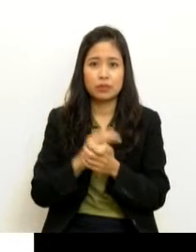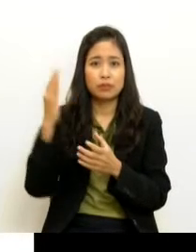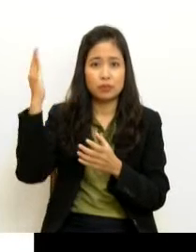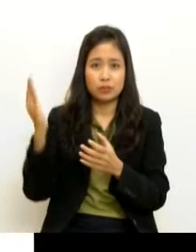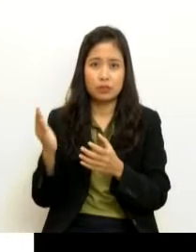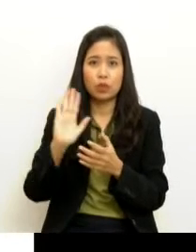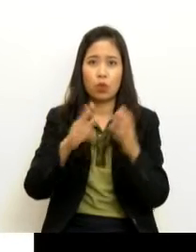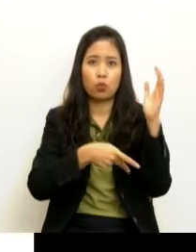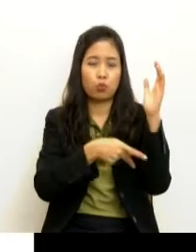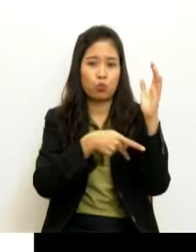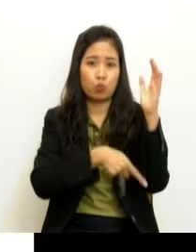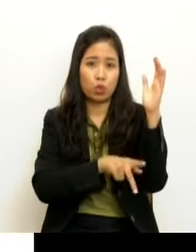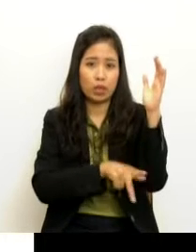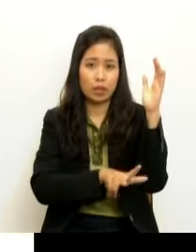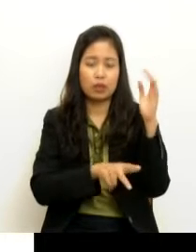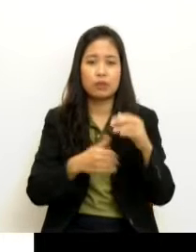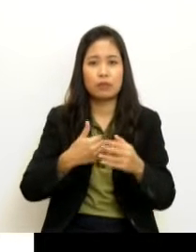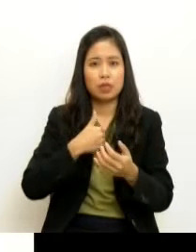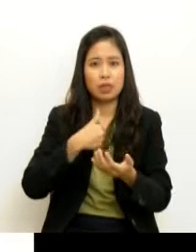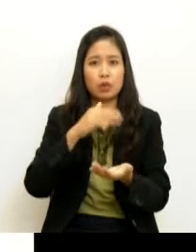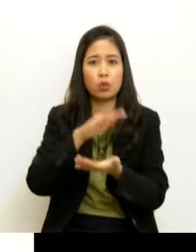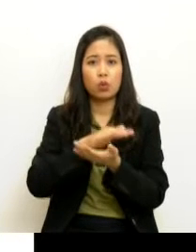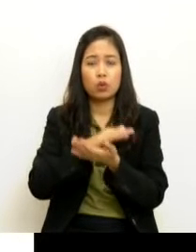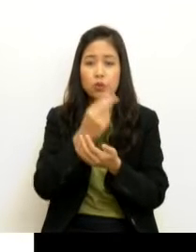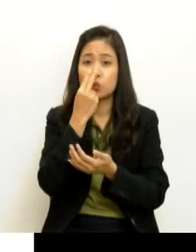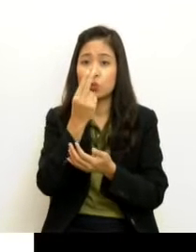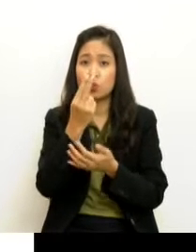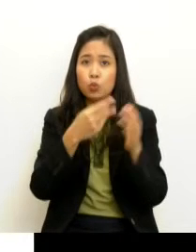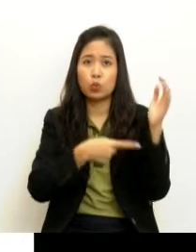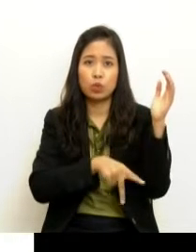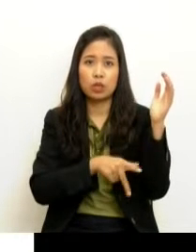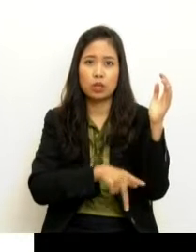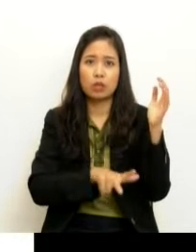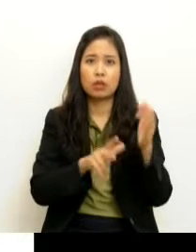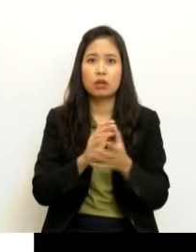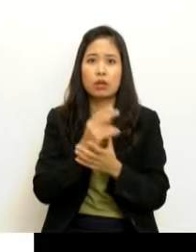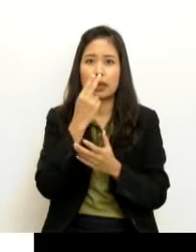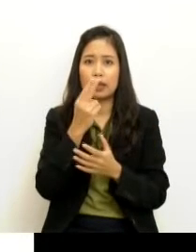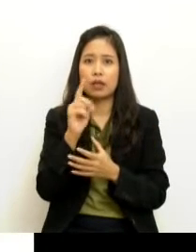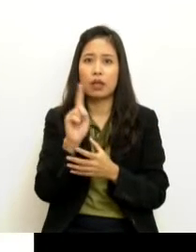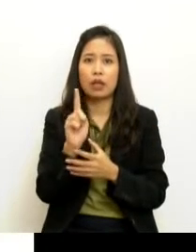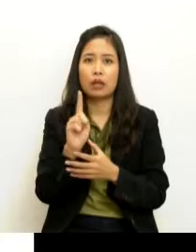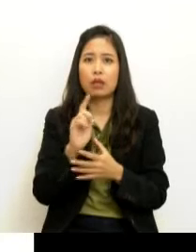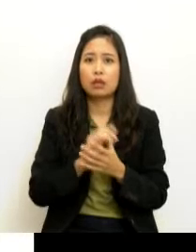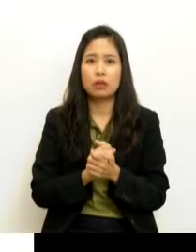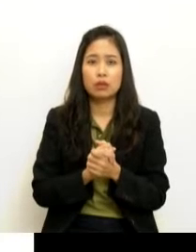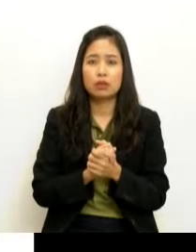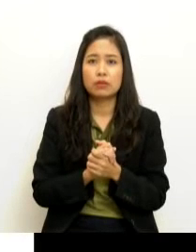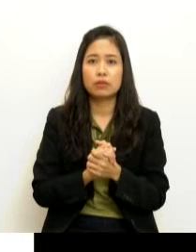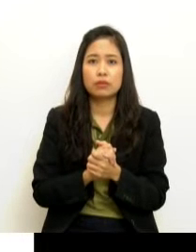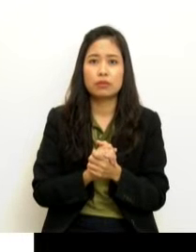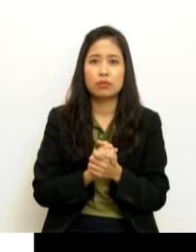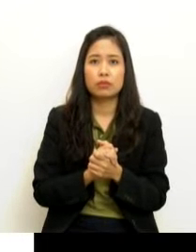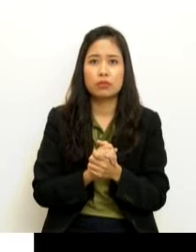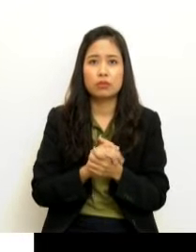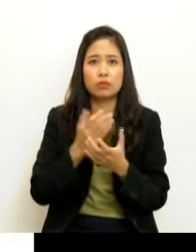เก็ตมีโรงเรียนเนี่ยถ้าดูจากภูเก็ตเนี่ยนะครับจะเห็นได้ว่ามีโรงเรียนของส